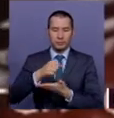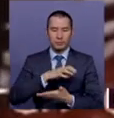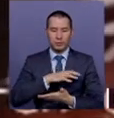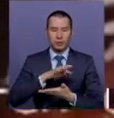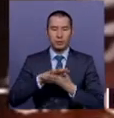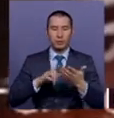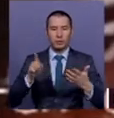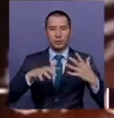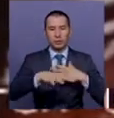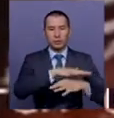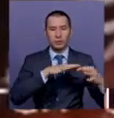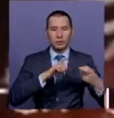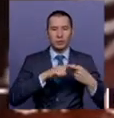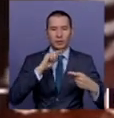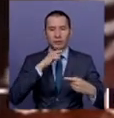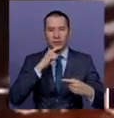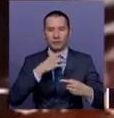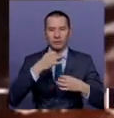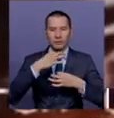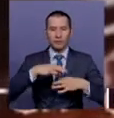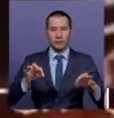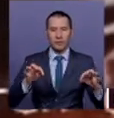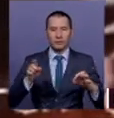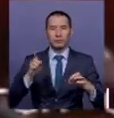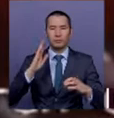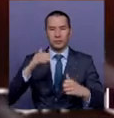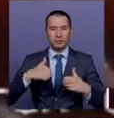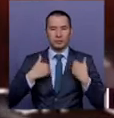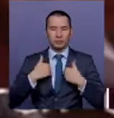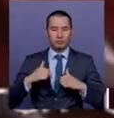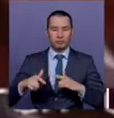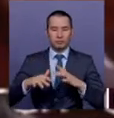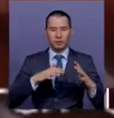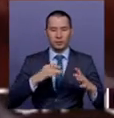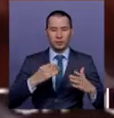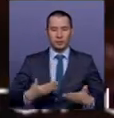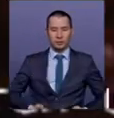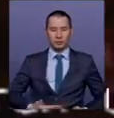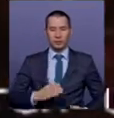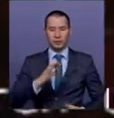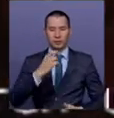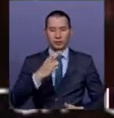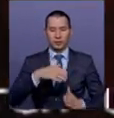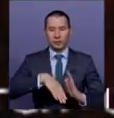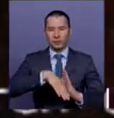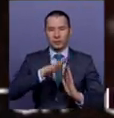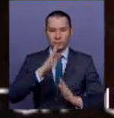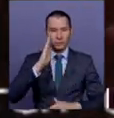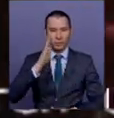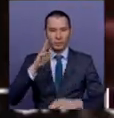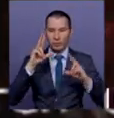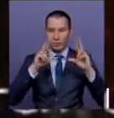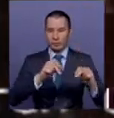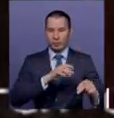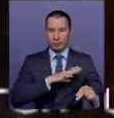кезегінде халықтың экономикалық және саяси реформаларын жедел іске асыруға, әлеуметтік жағдайды тұрақтандыруға деген халықтың үмітін білдірді. Содан